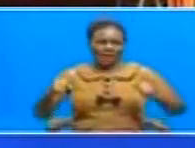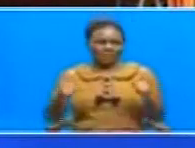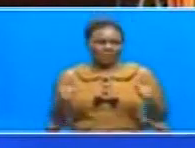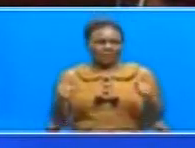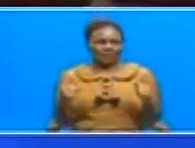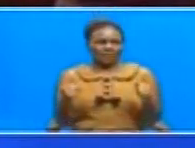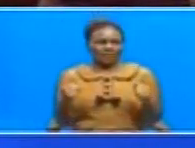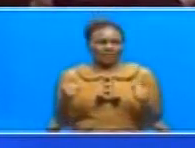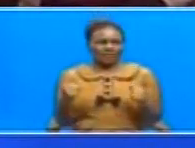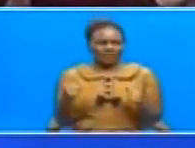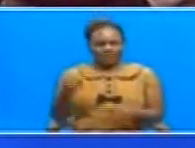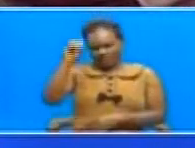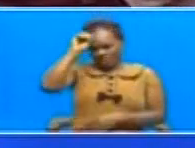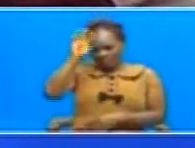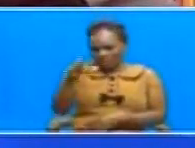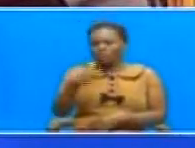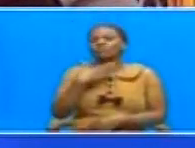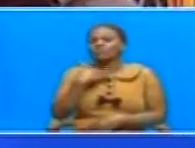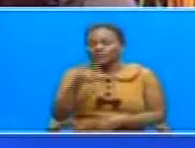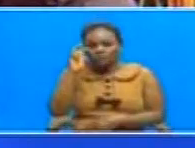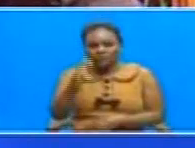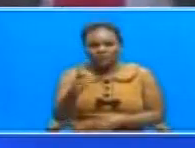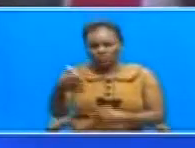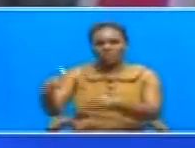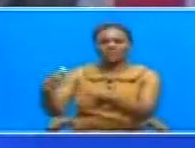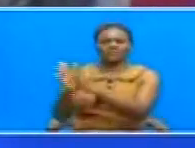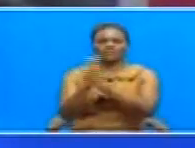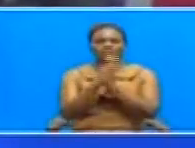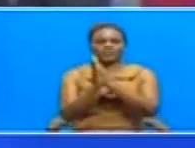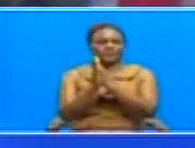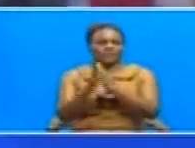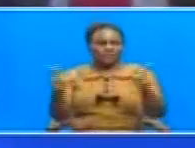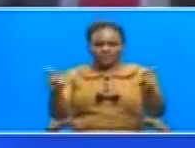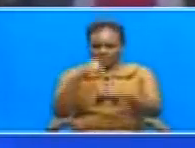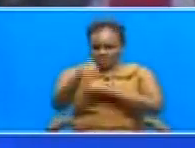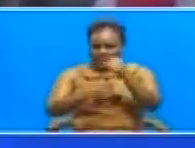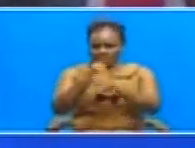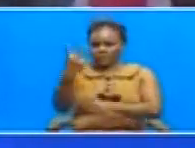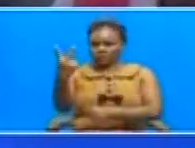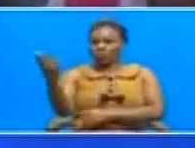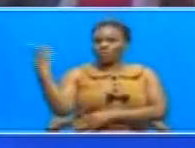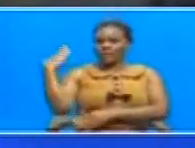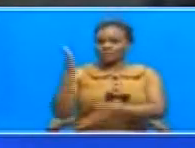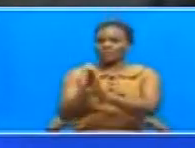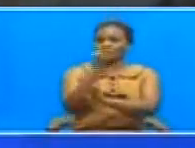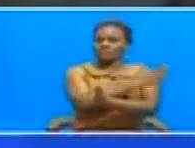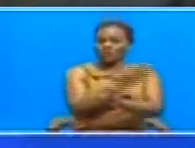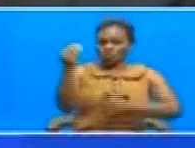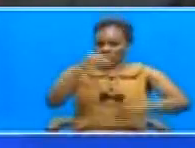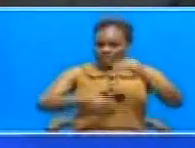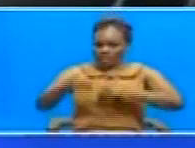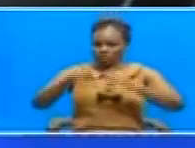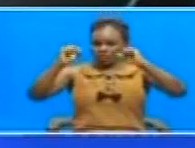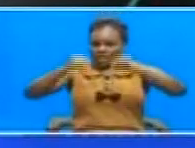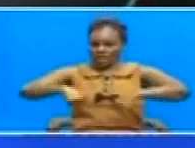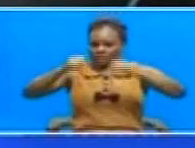unaona Kabogo anataka kuinama na unataka kufikiria maneno. Acha hiyo story. Zaidi ya miaka miwili iliyopita kabla uchaguzi mkuu, wakati wa mkataba